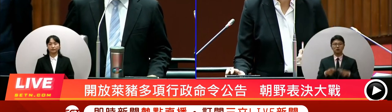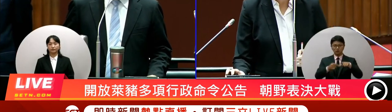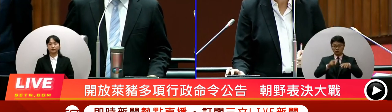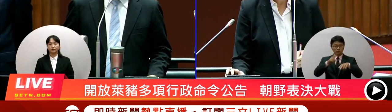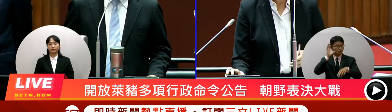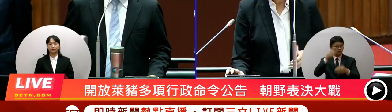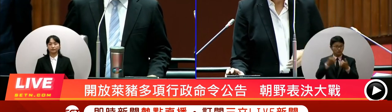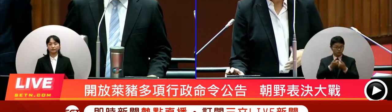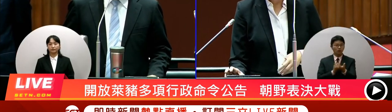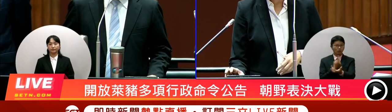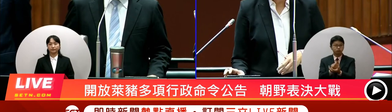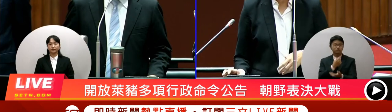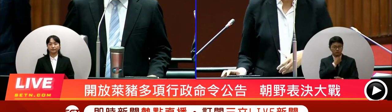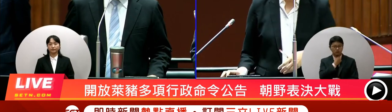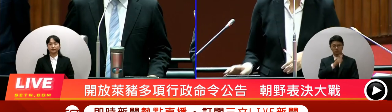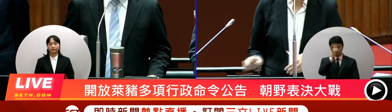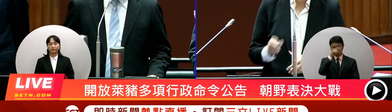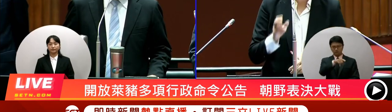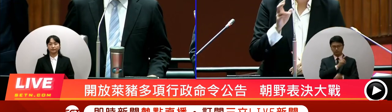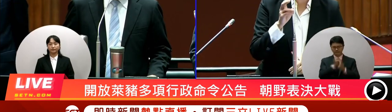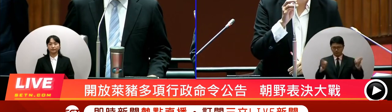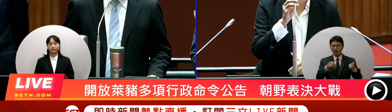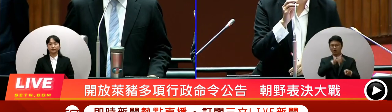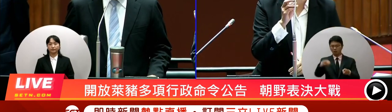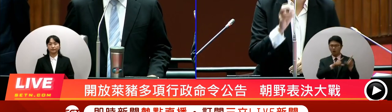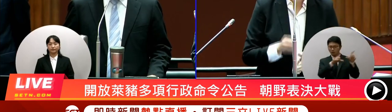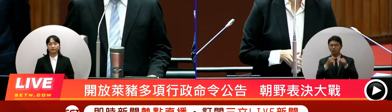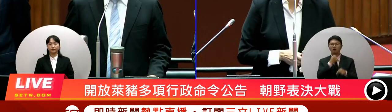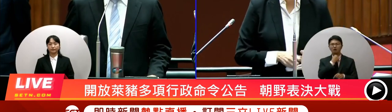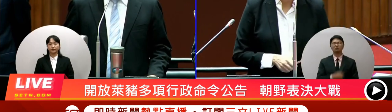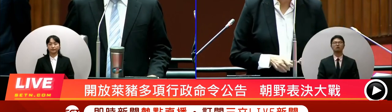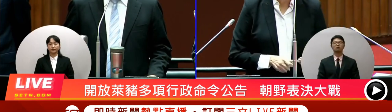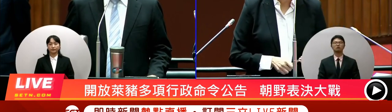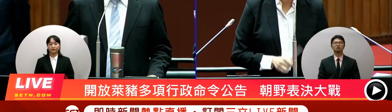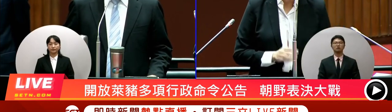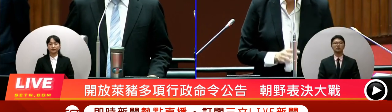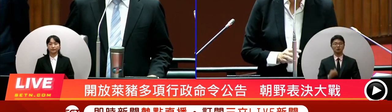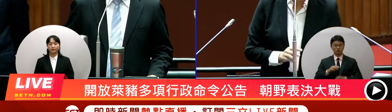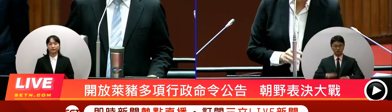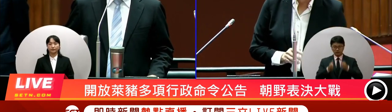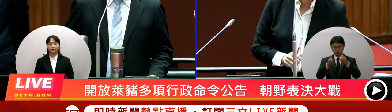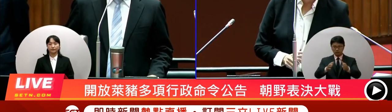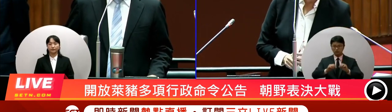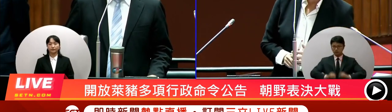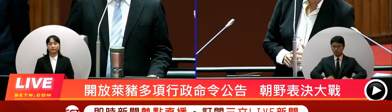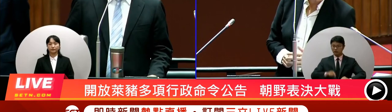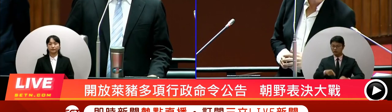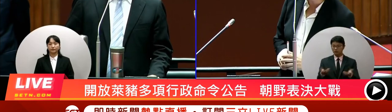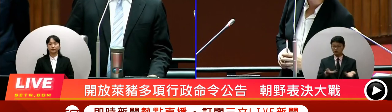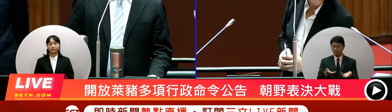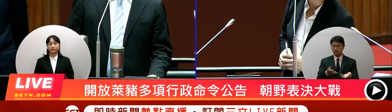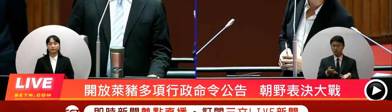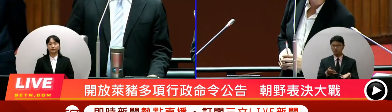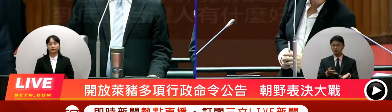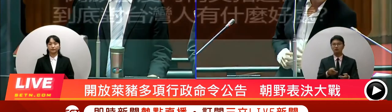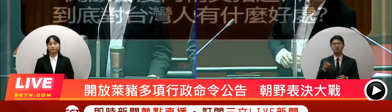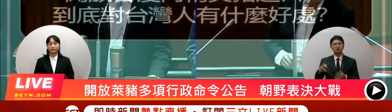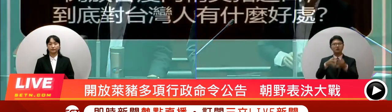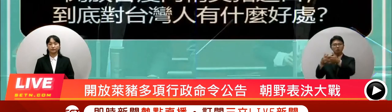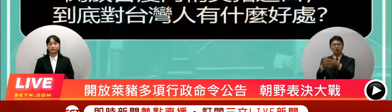长。好，所以呢，基于健康的问题，我还是想要知道开放的含瘦肉精的美猪进